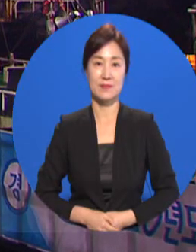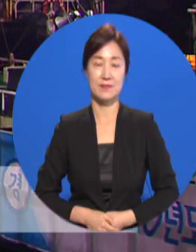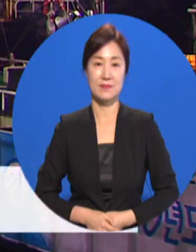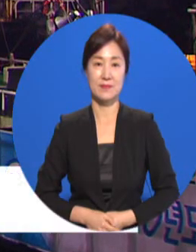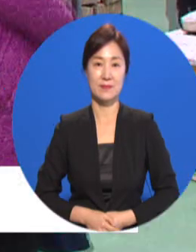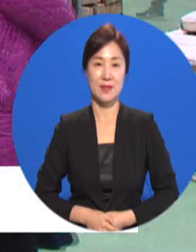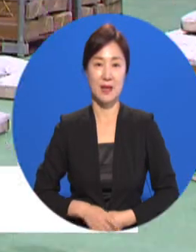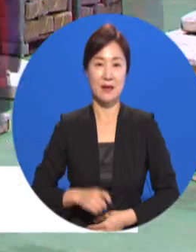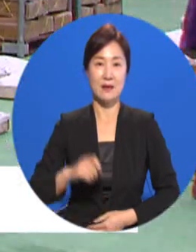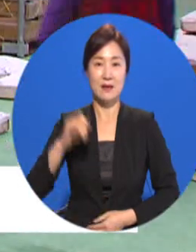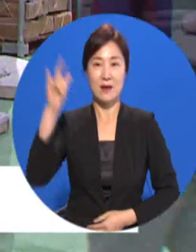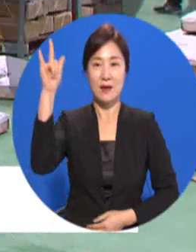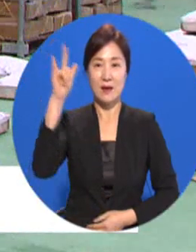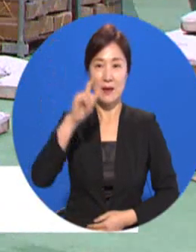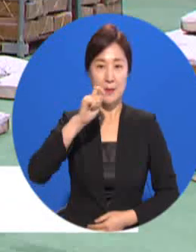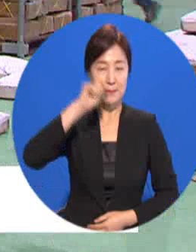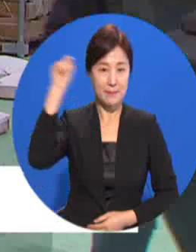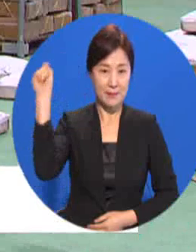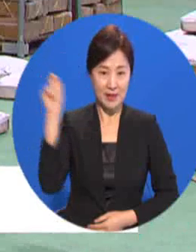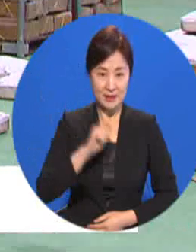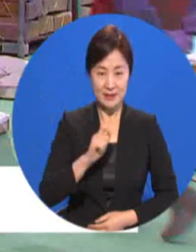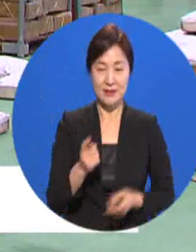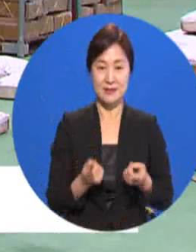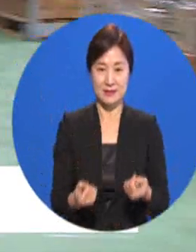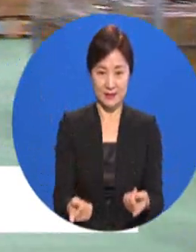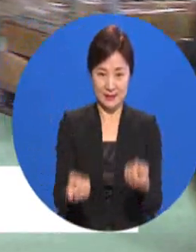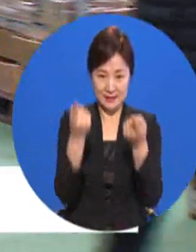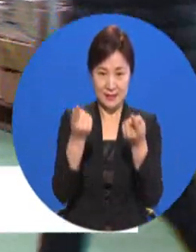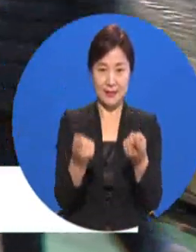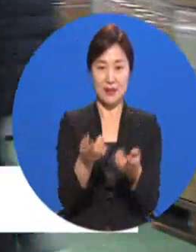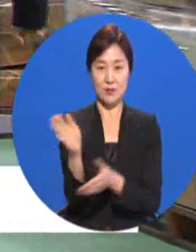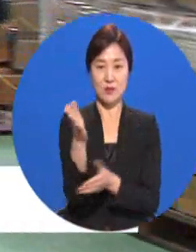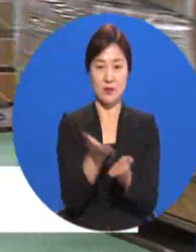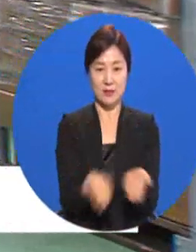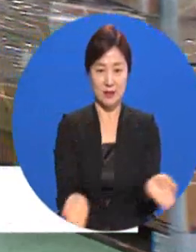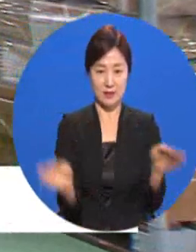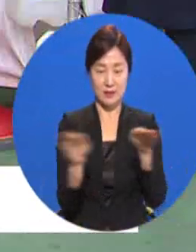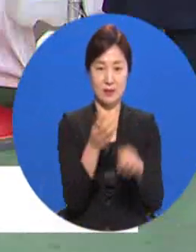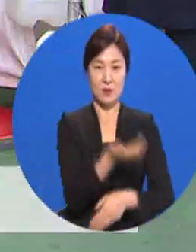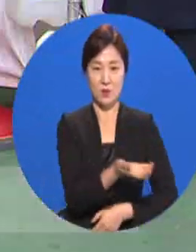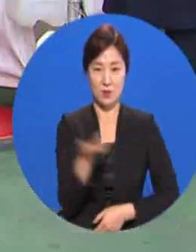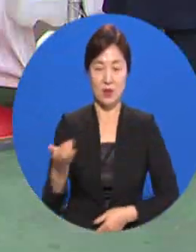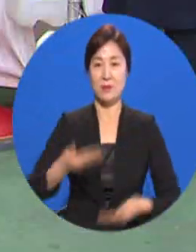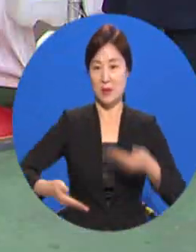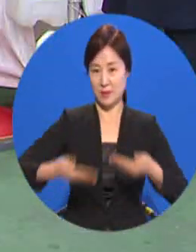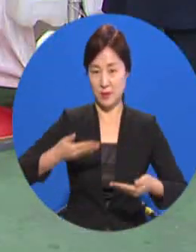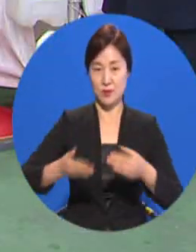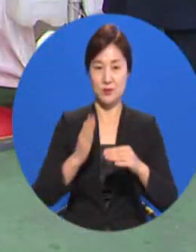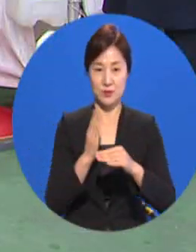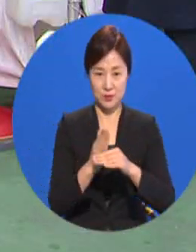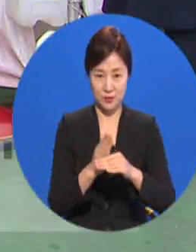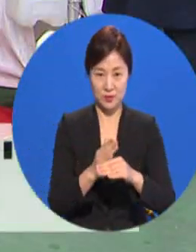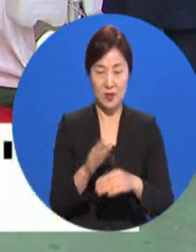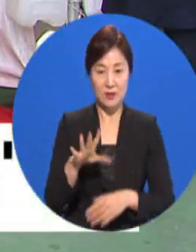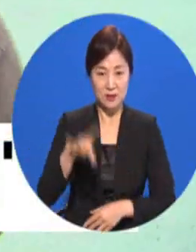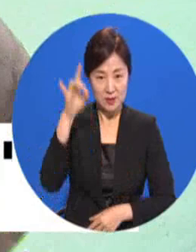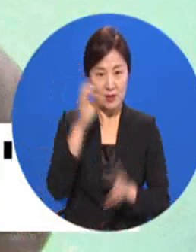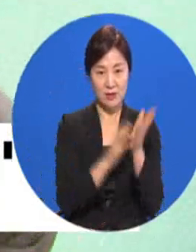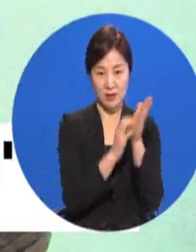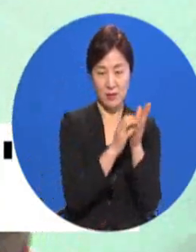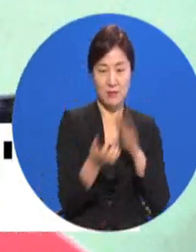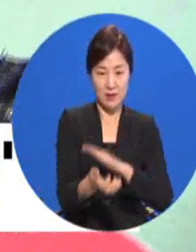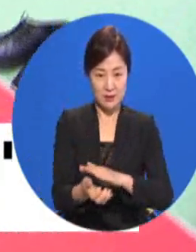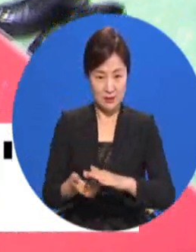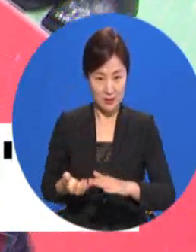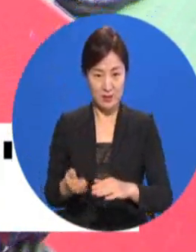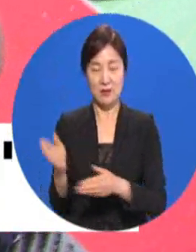아직 동이 트지 않은 새벽 지게차가 생선 상자를 옮기느라 분주합니다 올해 첫 경매에 앞서 업 인들과 중매 이